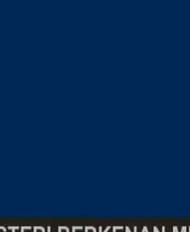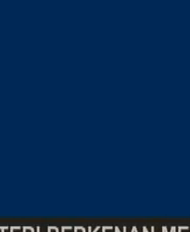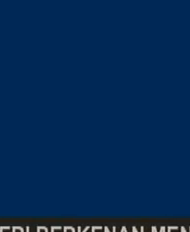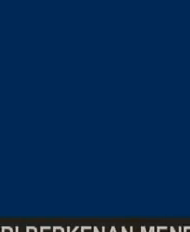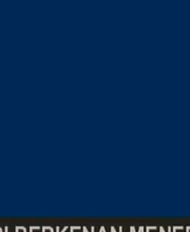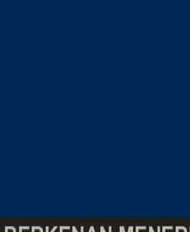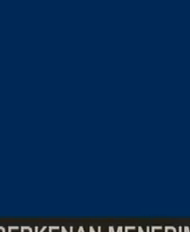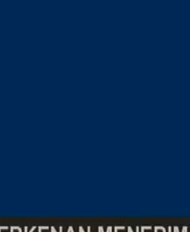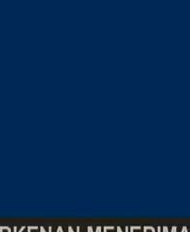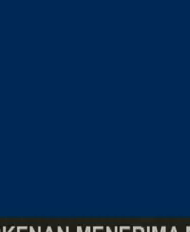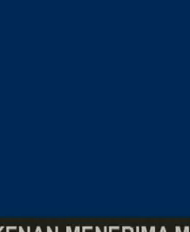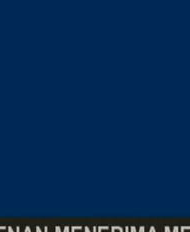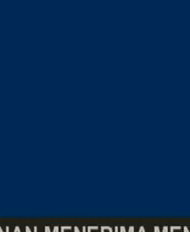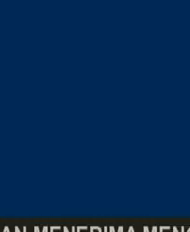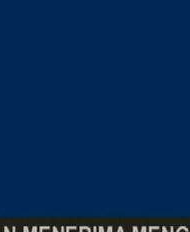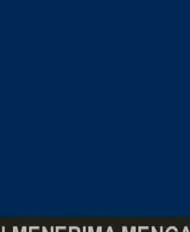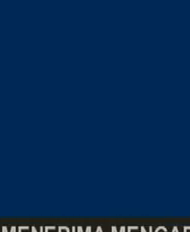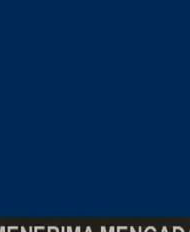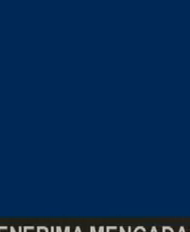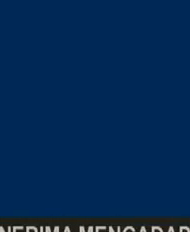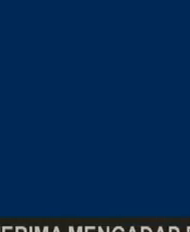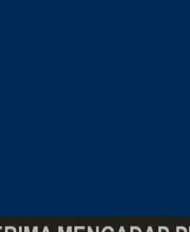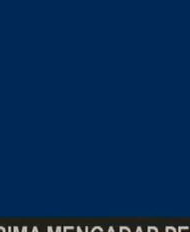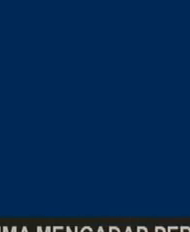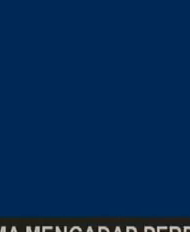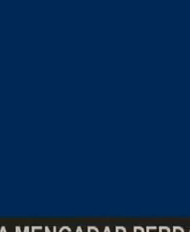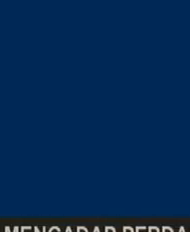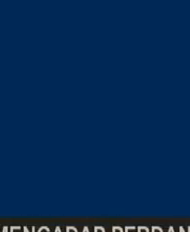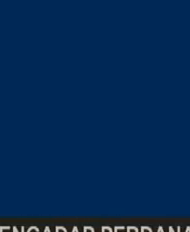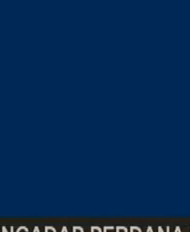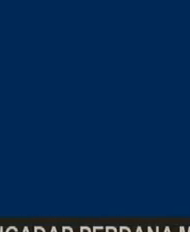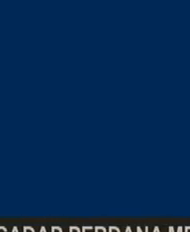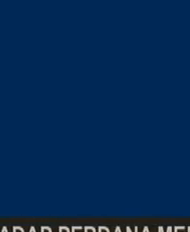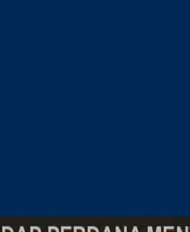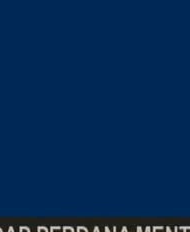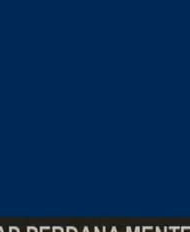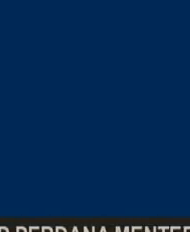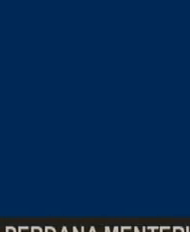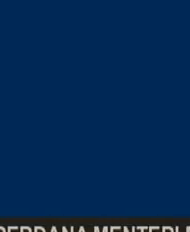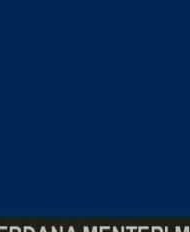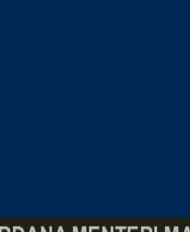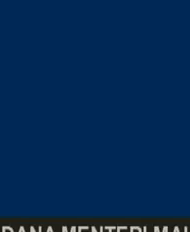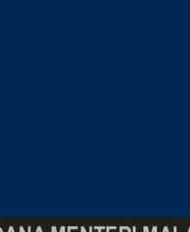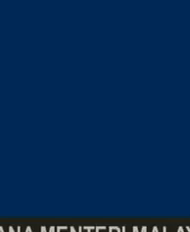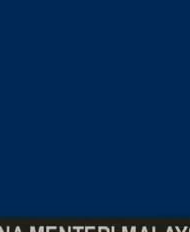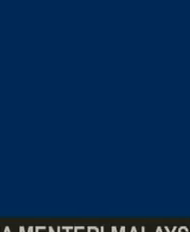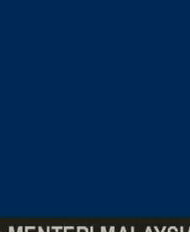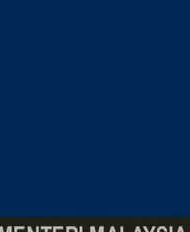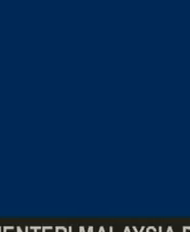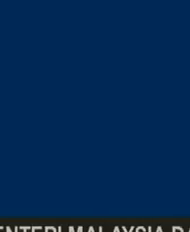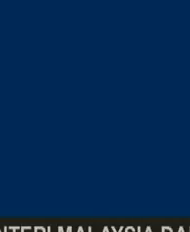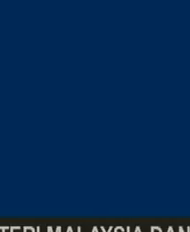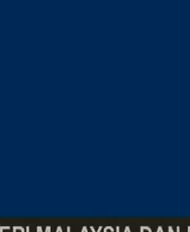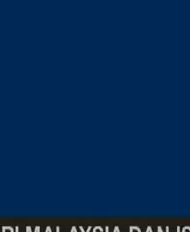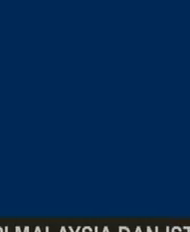Hai sementara itu 7011 kiss aktif keseluruhan direpotkan setelah 132 kiss sembuh dicatatkan menjadikan jumlah